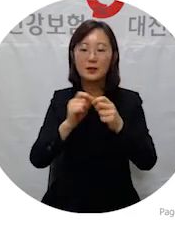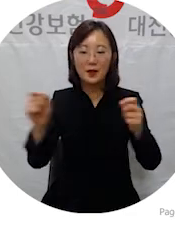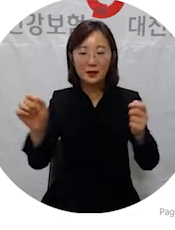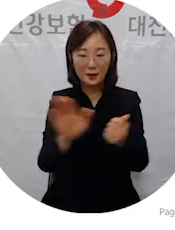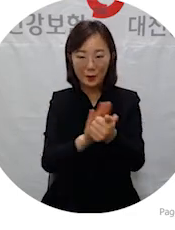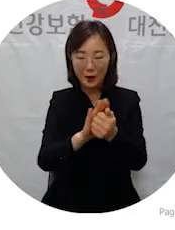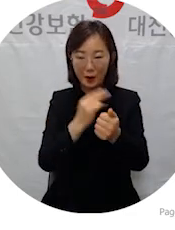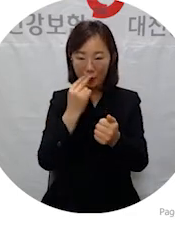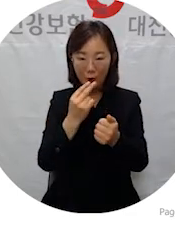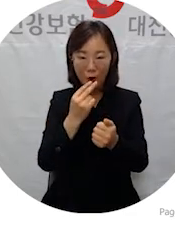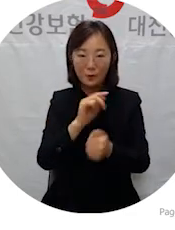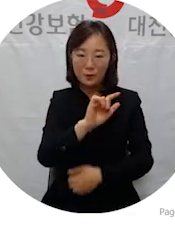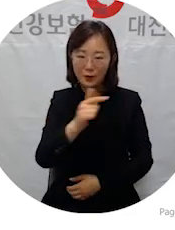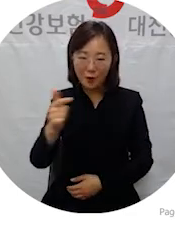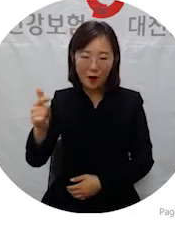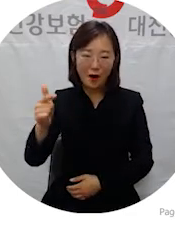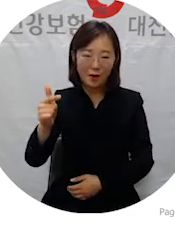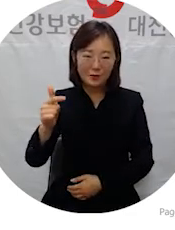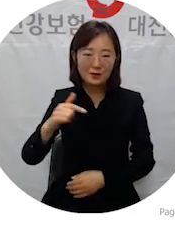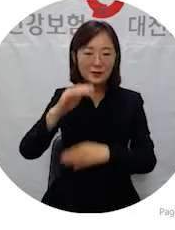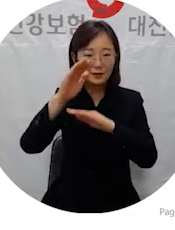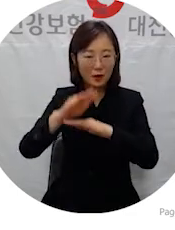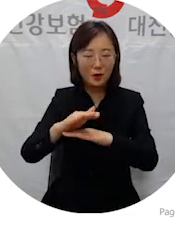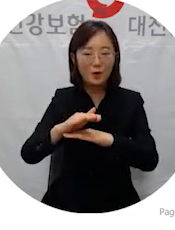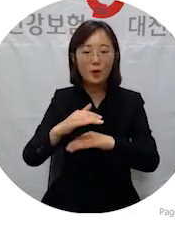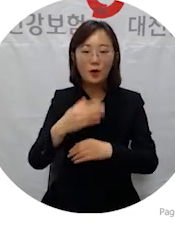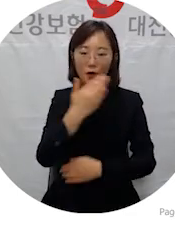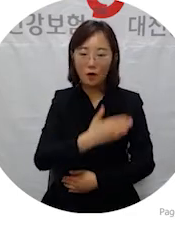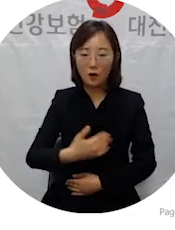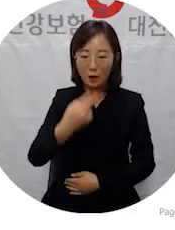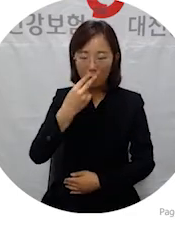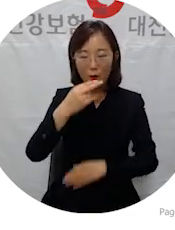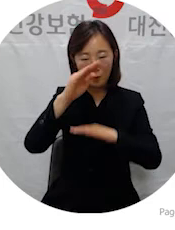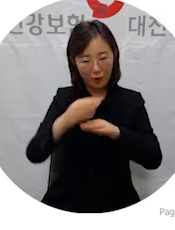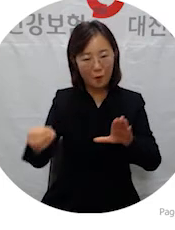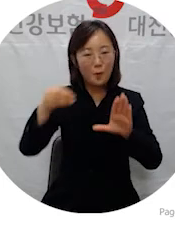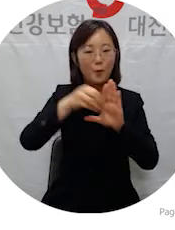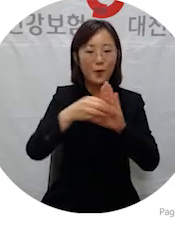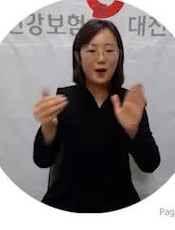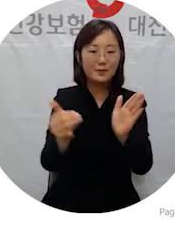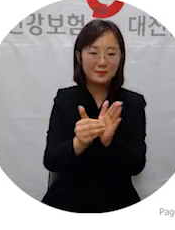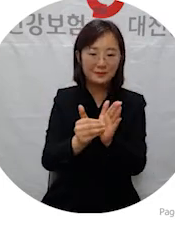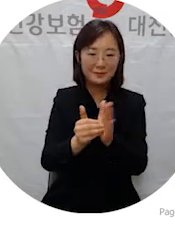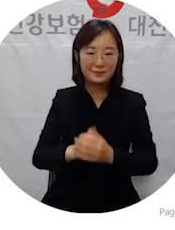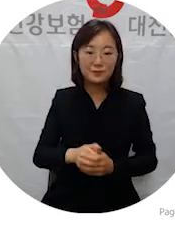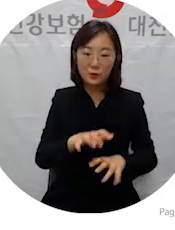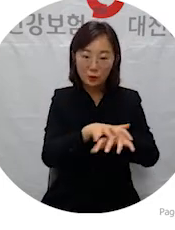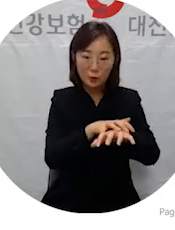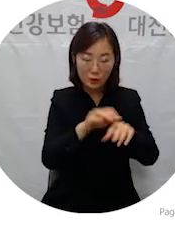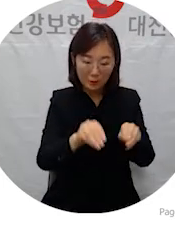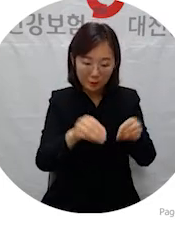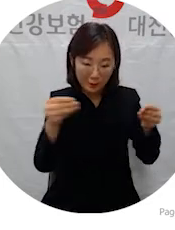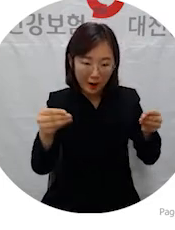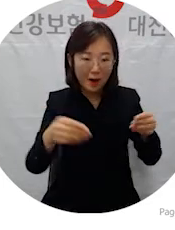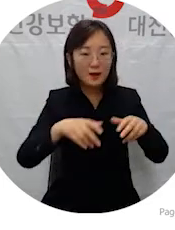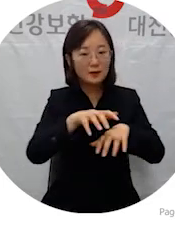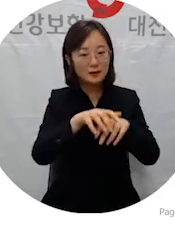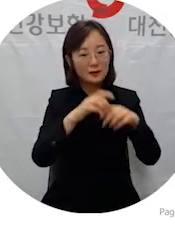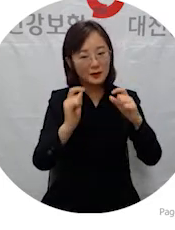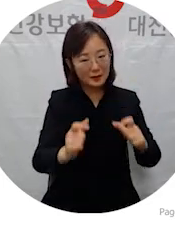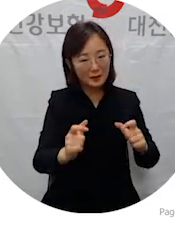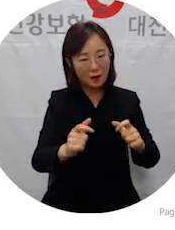요양보험까지 많은 영역이 건강보험에 추가된 바 있습니다. 조직적으로 보면 지역,